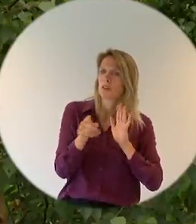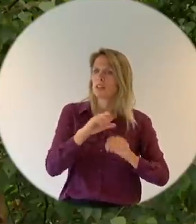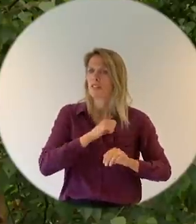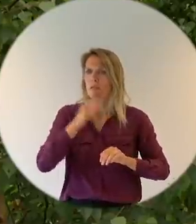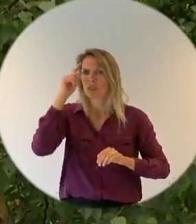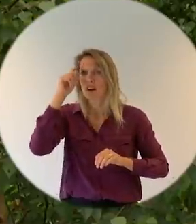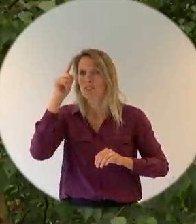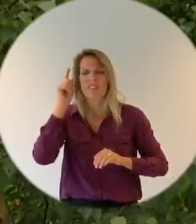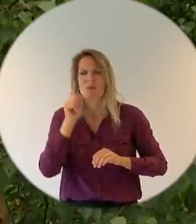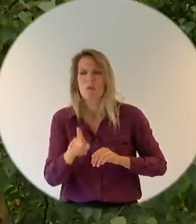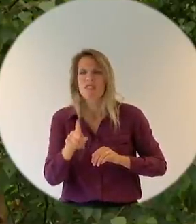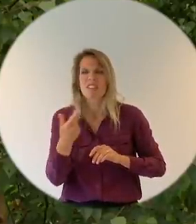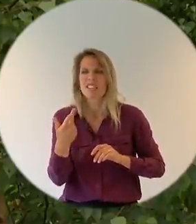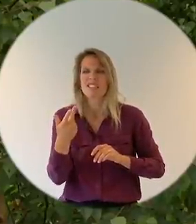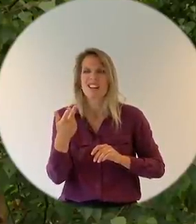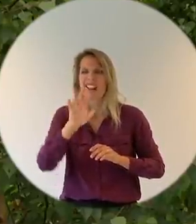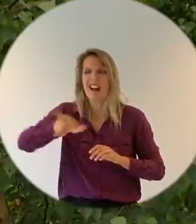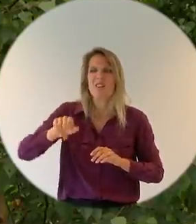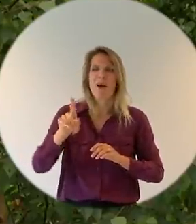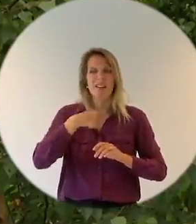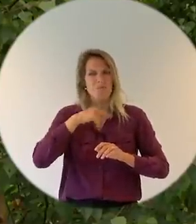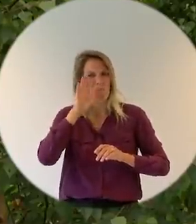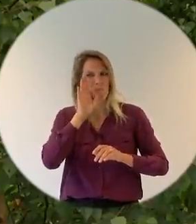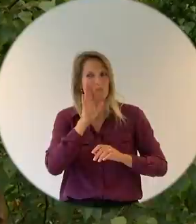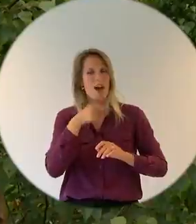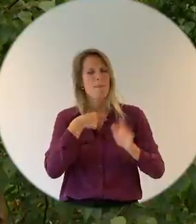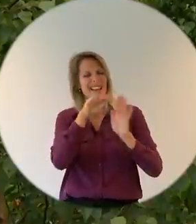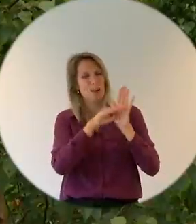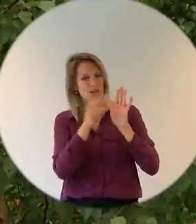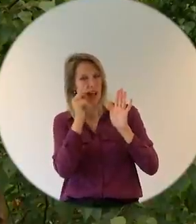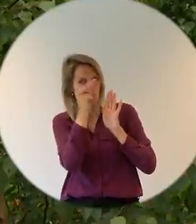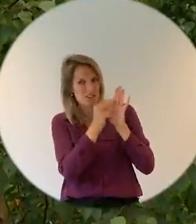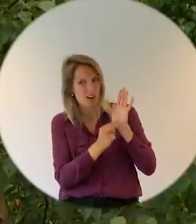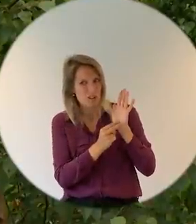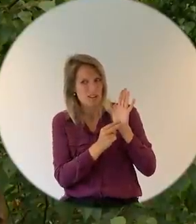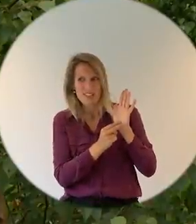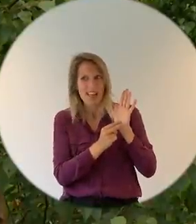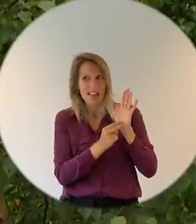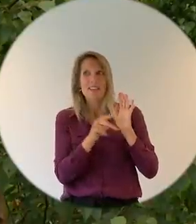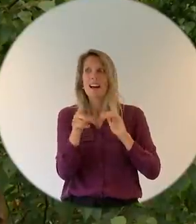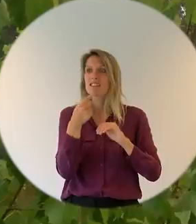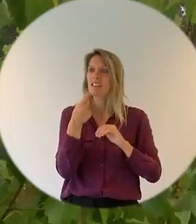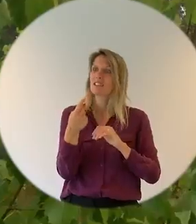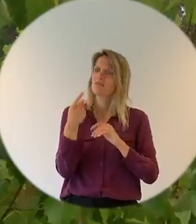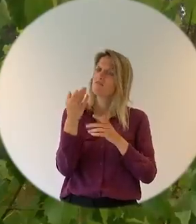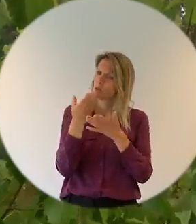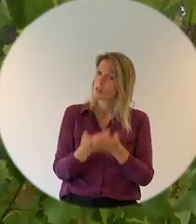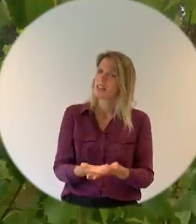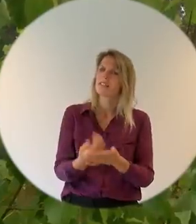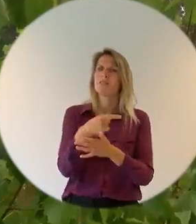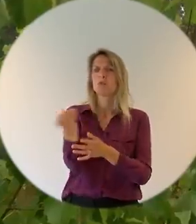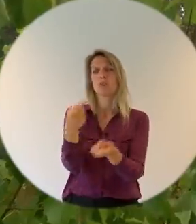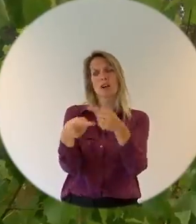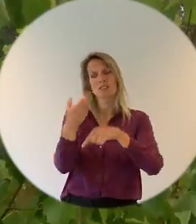hebben bedacht, maar aan mijn regeltjes, is hij heel concreet. Draag elkaars lasten en let op